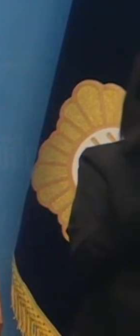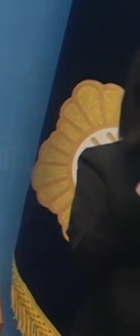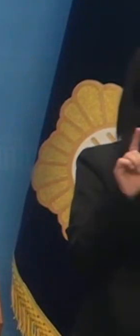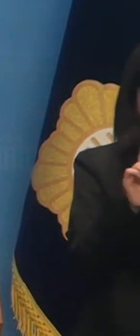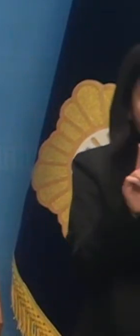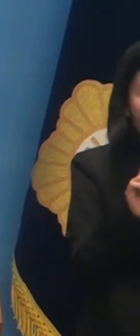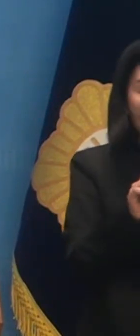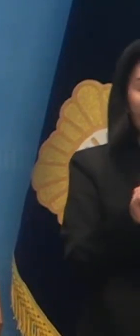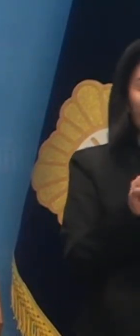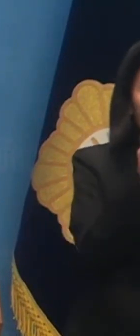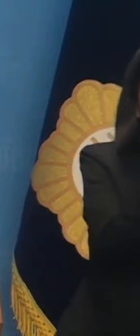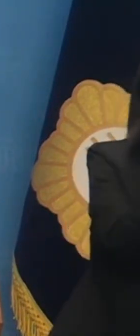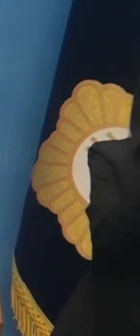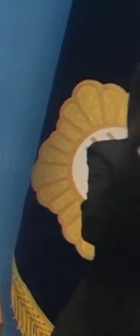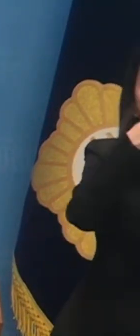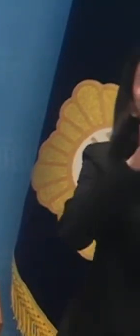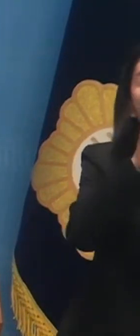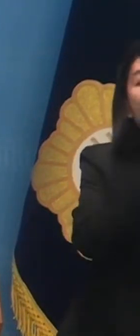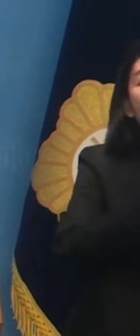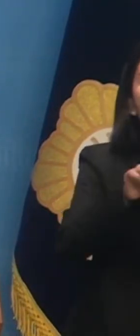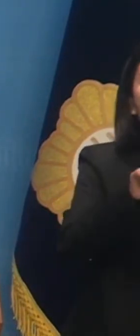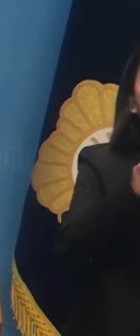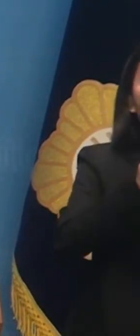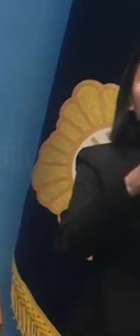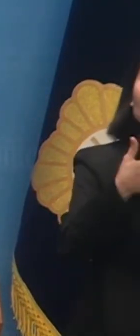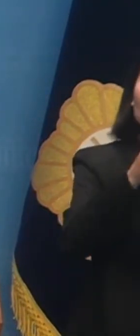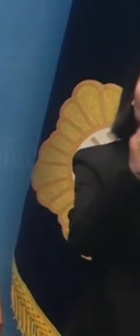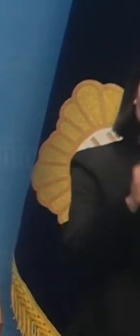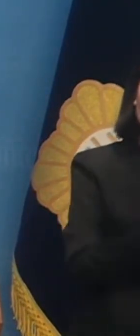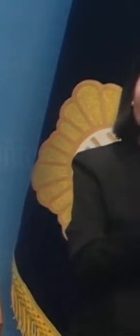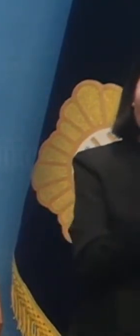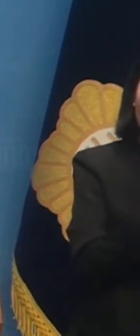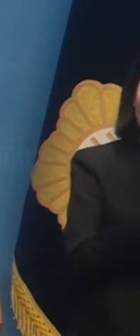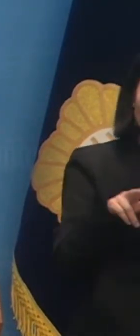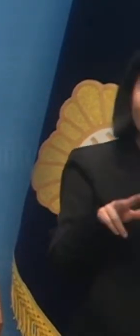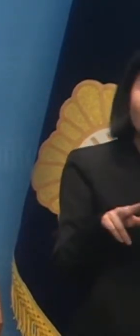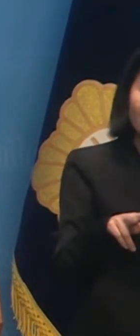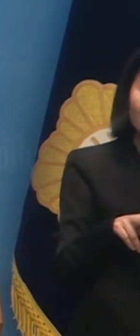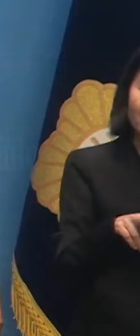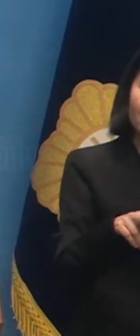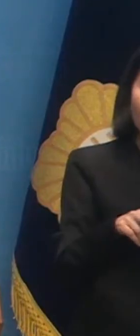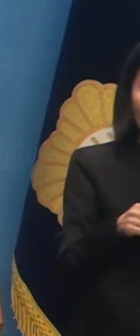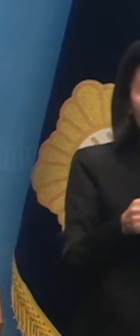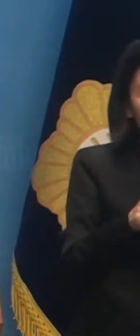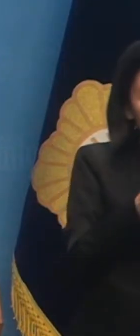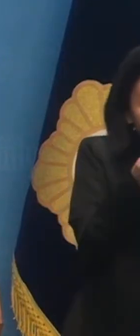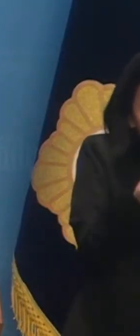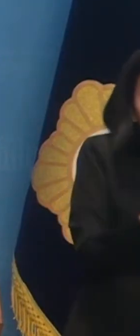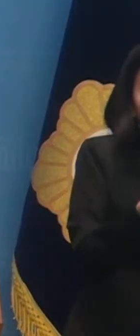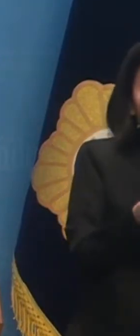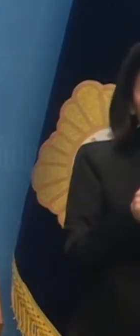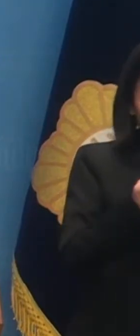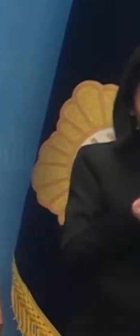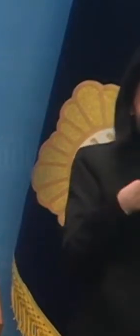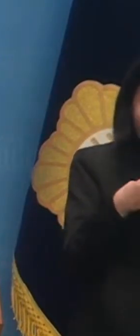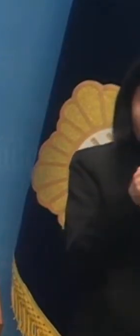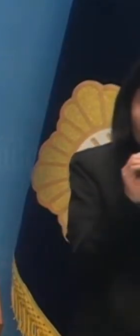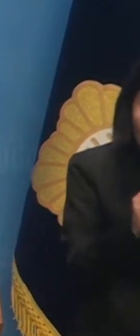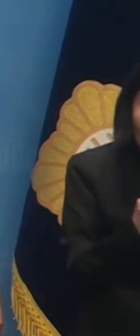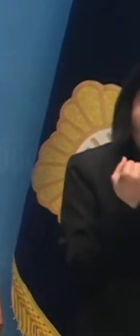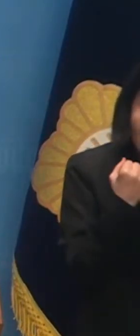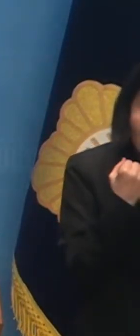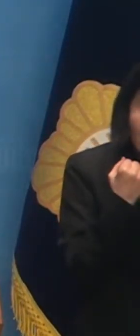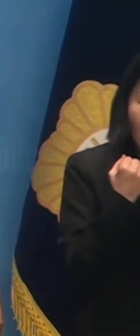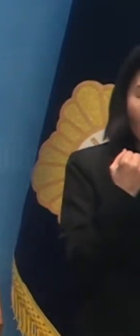했습니다. 더구나 지금은 가장 보수적인 0.3의 그 승수 효과도 소중히 여겨야 하는